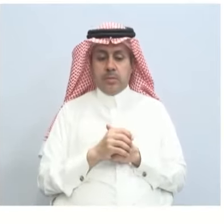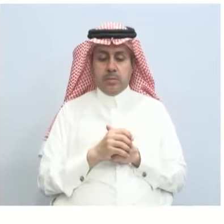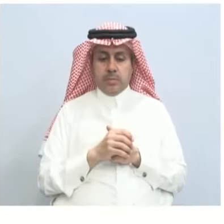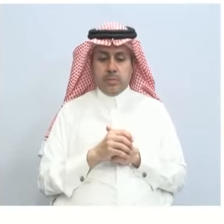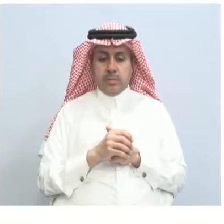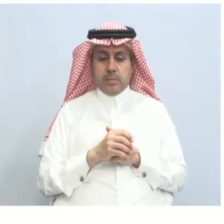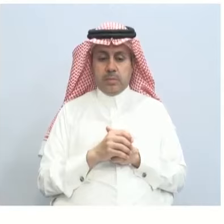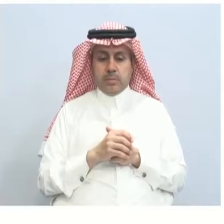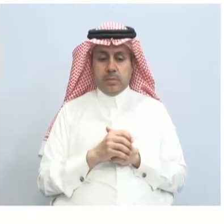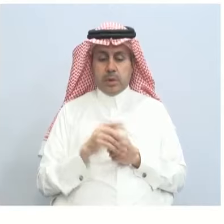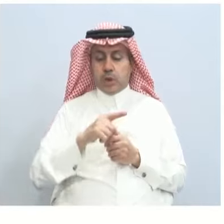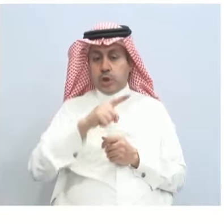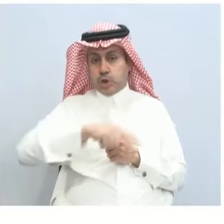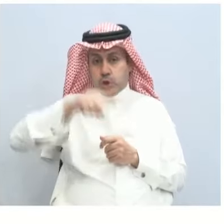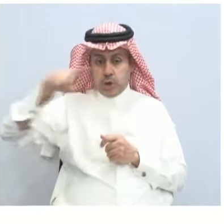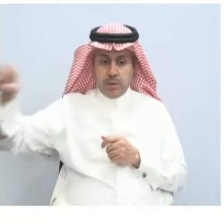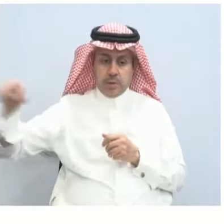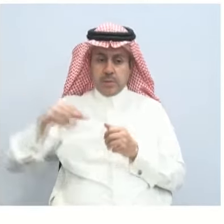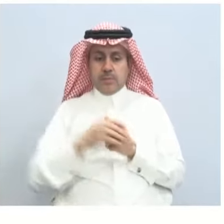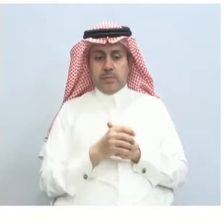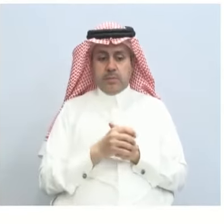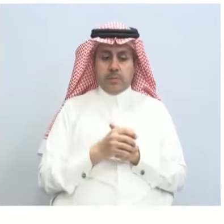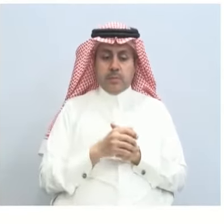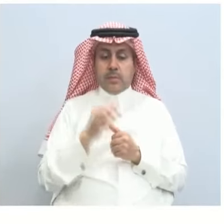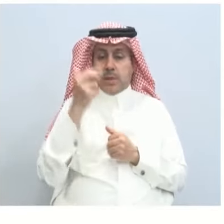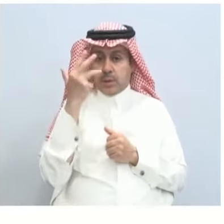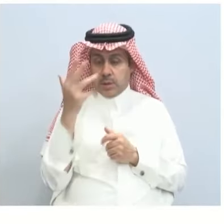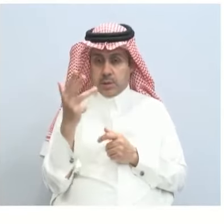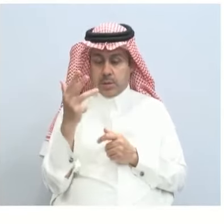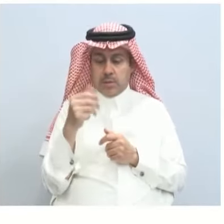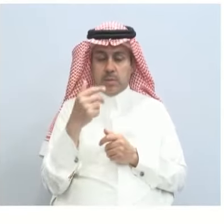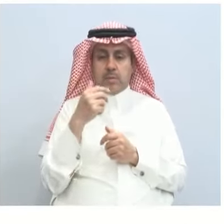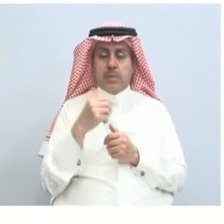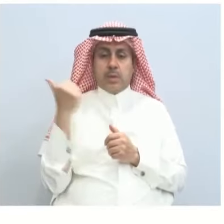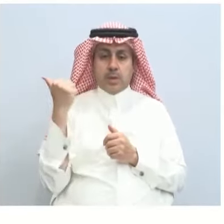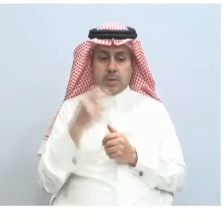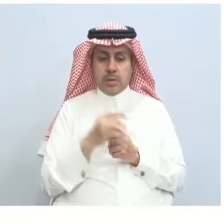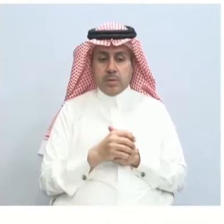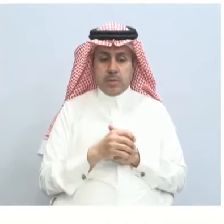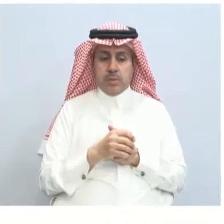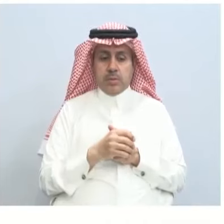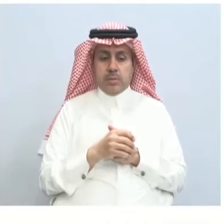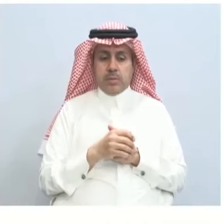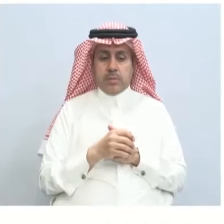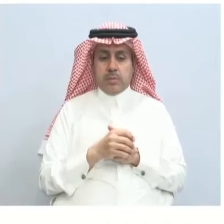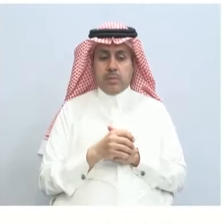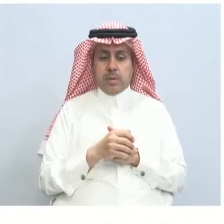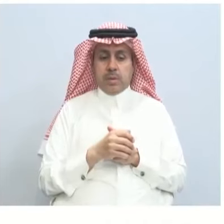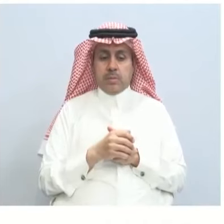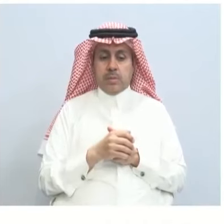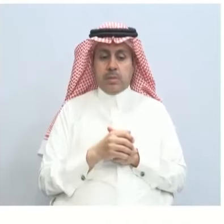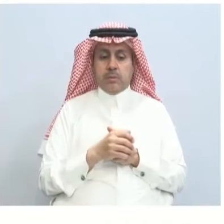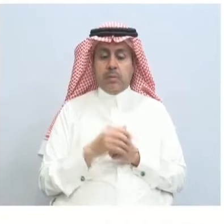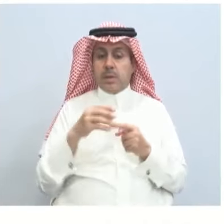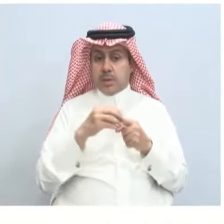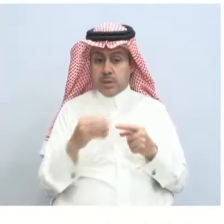نحسب جذر 9 ناقص الناقص س حتصير 16 تربيع 5 نا 7 هذه